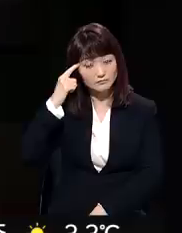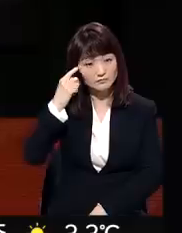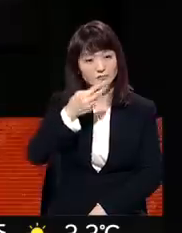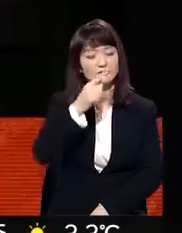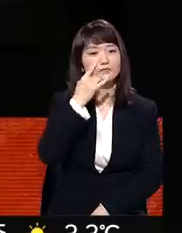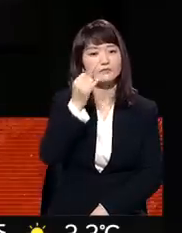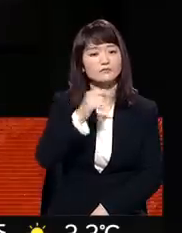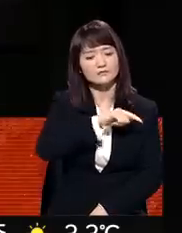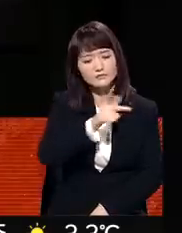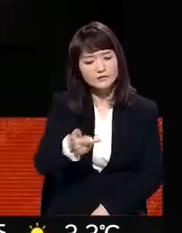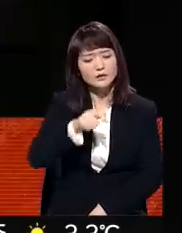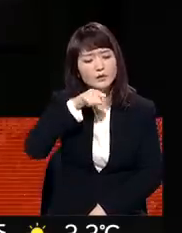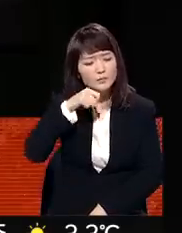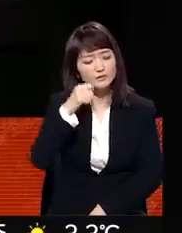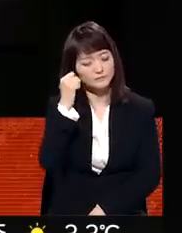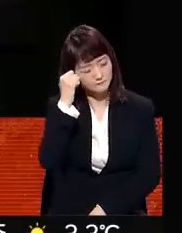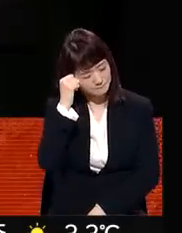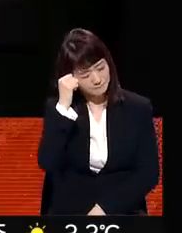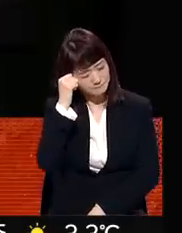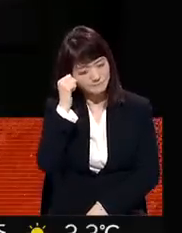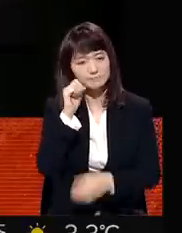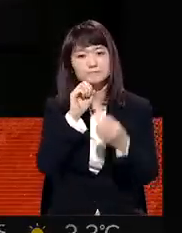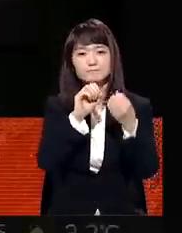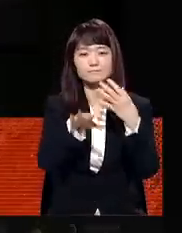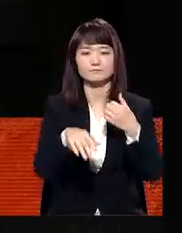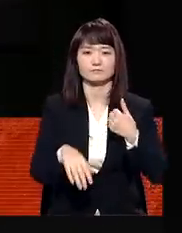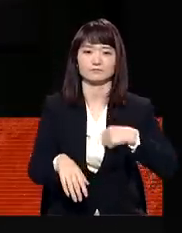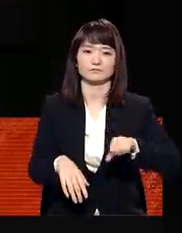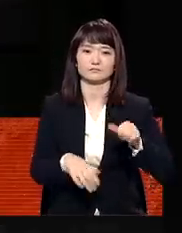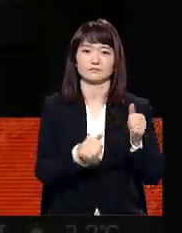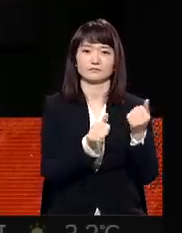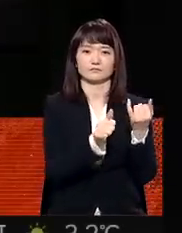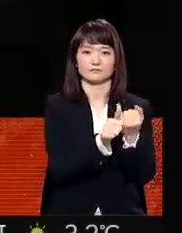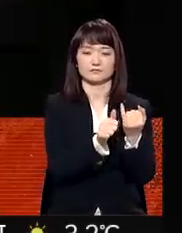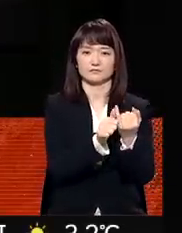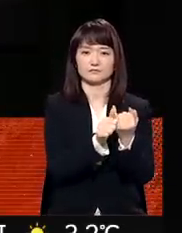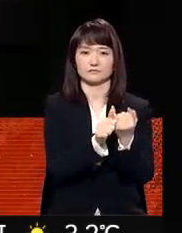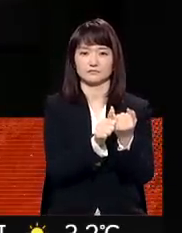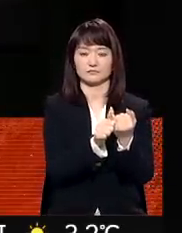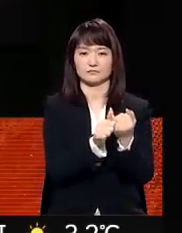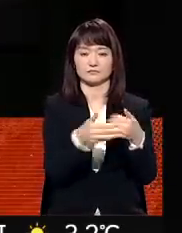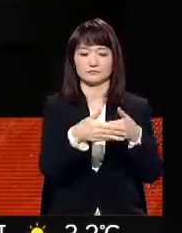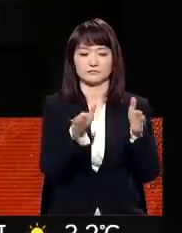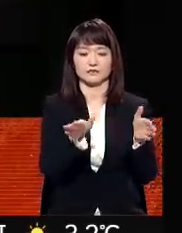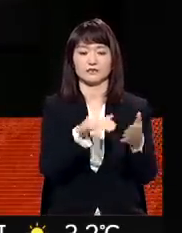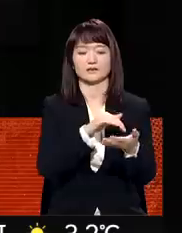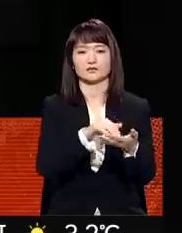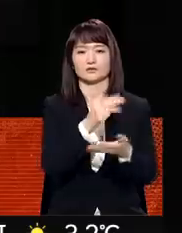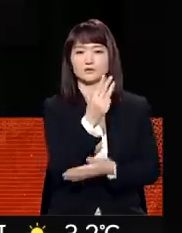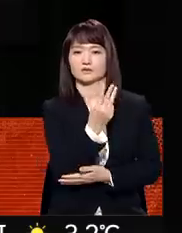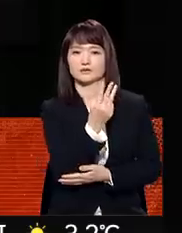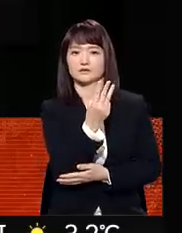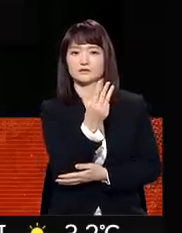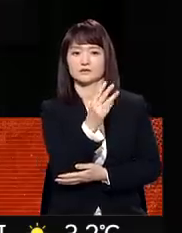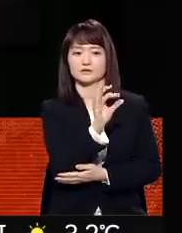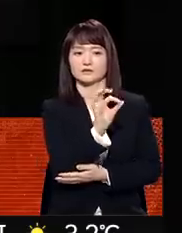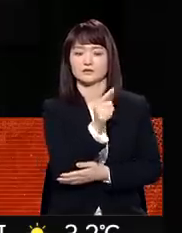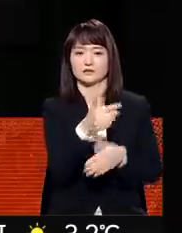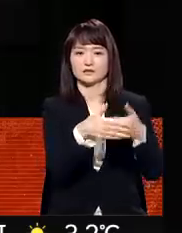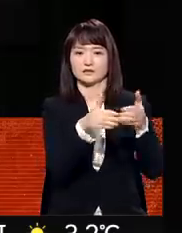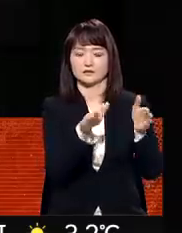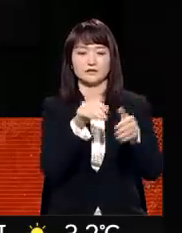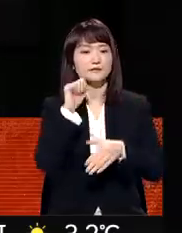먹고 자고 가겠다 이렇게 말씀을 하신 상황인데요이 아들내미집 구조를 말씀을 드리자면 지금 방 3개입니다 그래서 안방